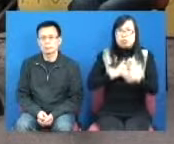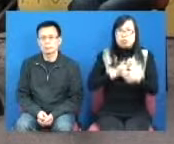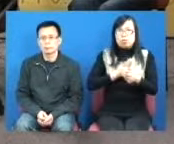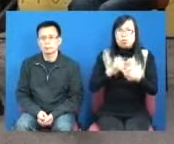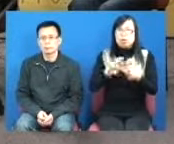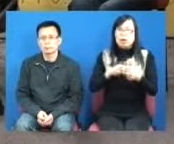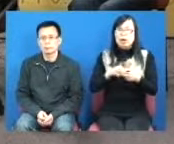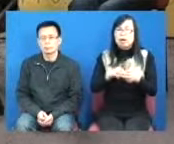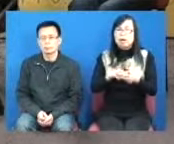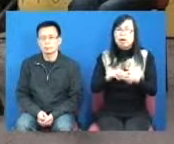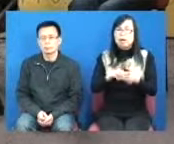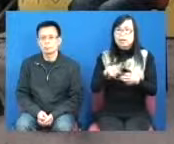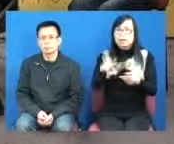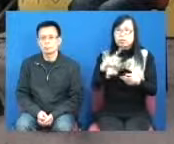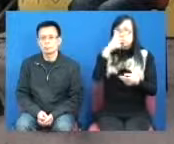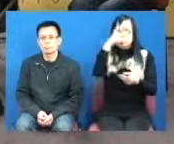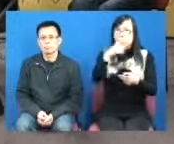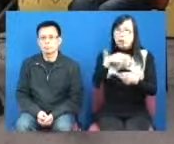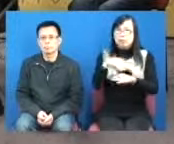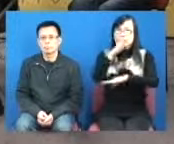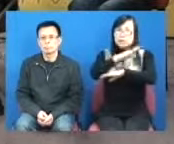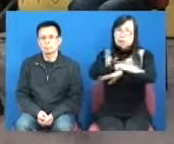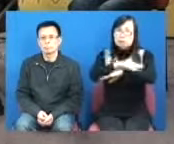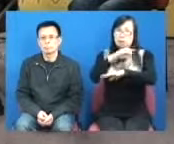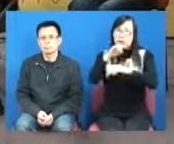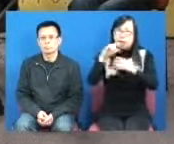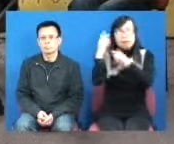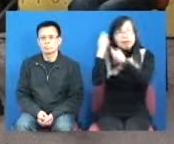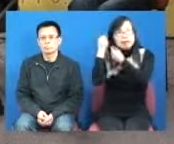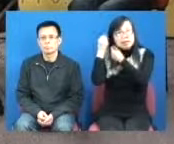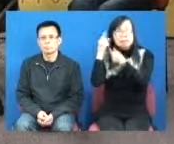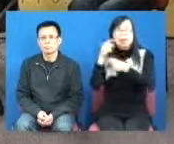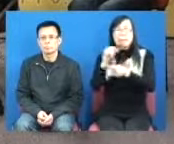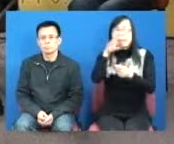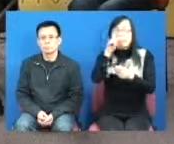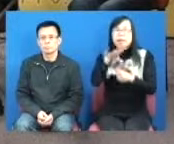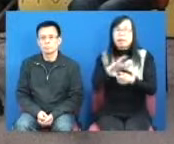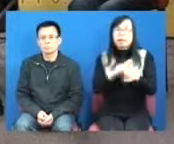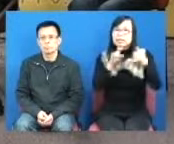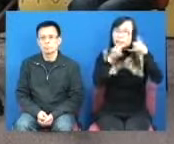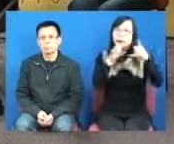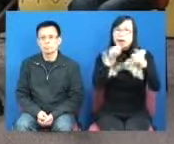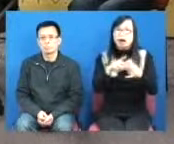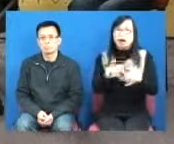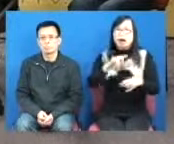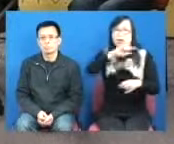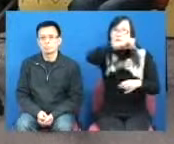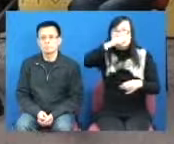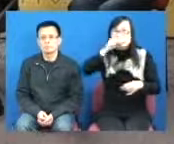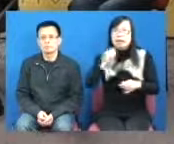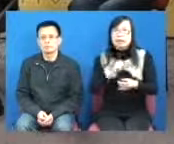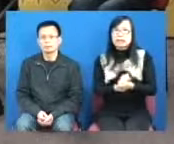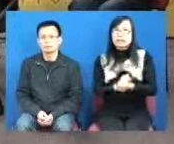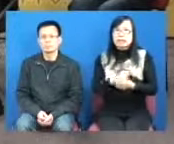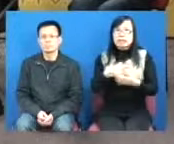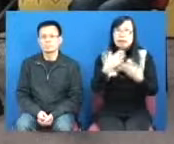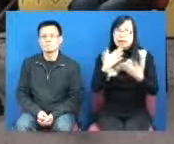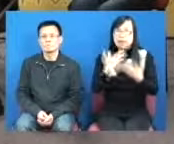蔡爺就要上電台要回答市民的問題市民打電話進去問他你知不知道宿米斑派一碟現在要多少